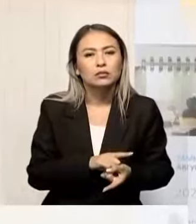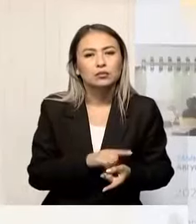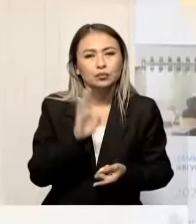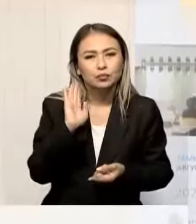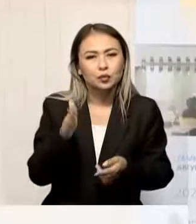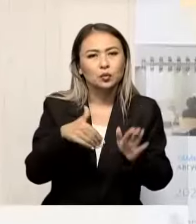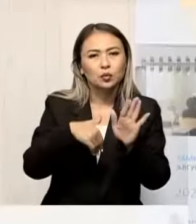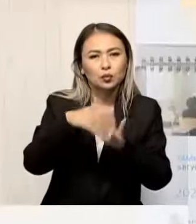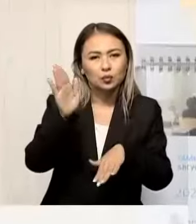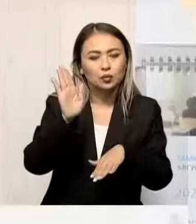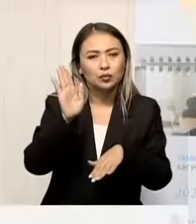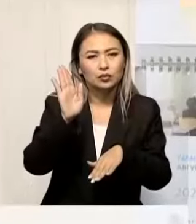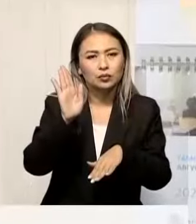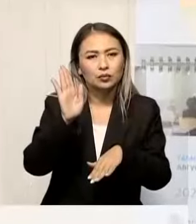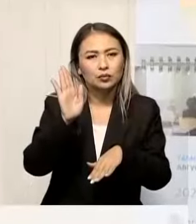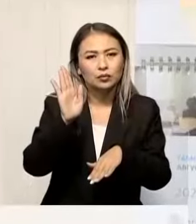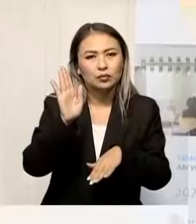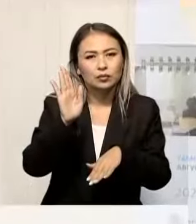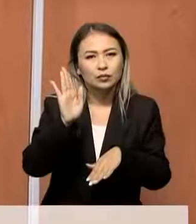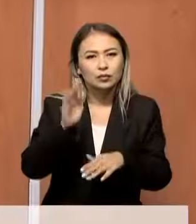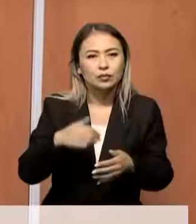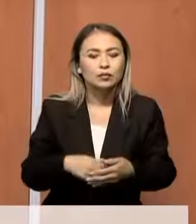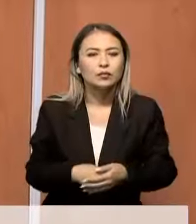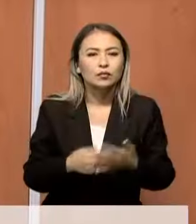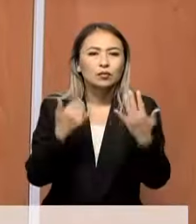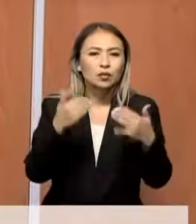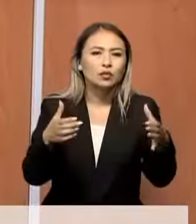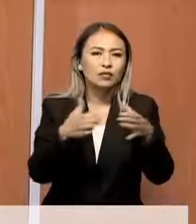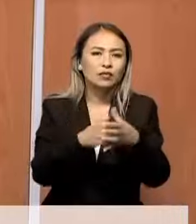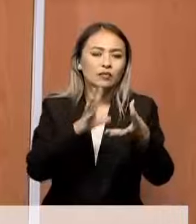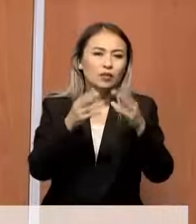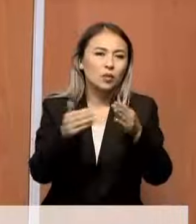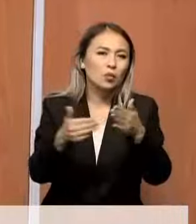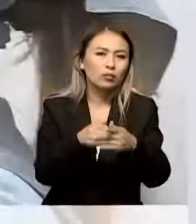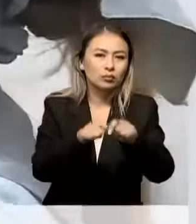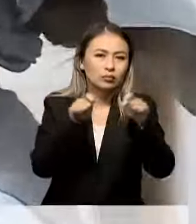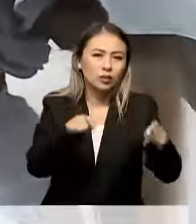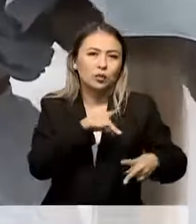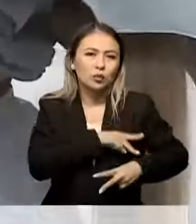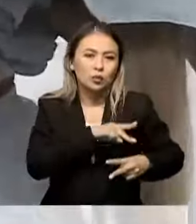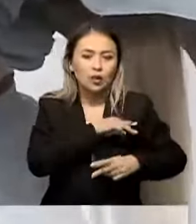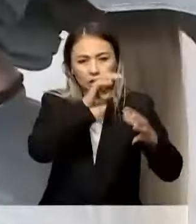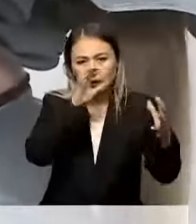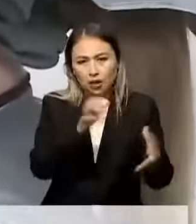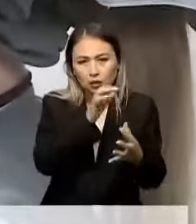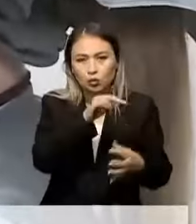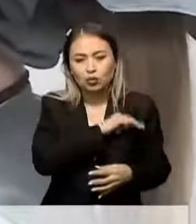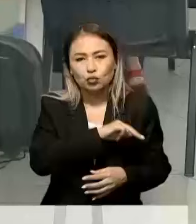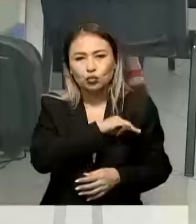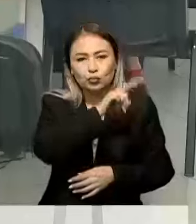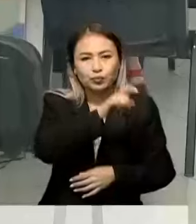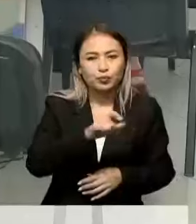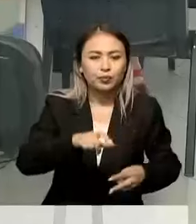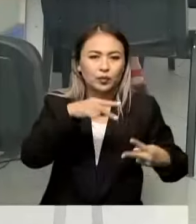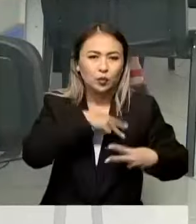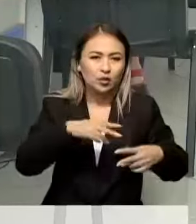ойлаймын. Көш жүре түзеледі дейді ғой. Мамандардың айтуынша, жаңа құрылым еңбек заңнамасының сақталуына және жұмыскерлердің еңбек